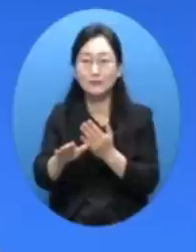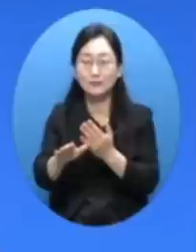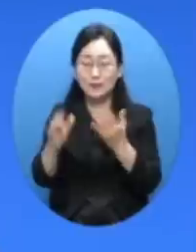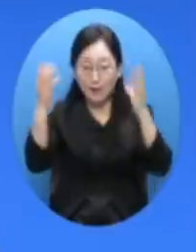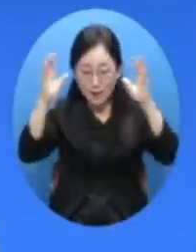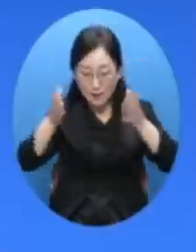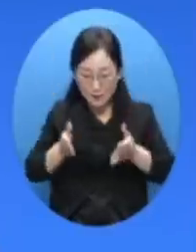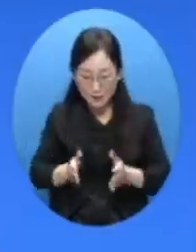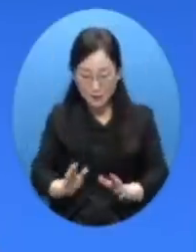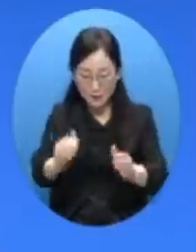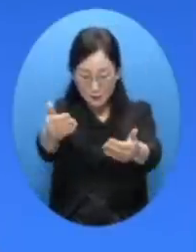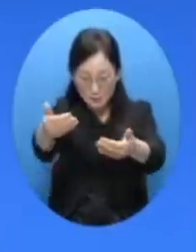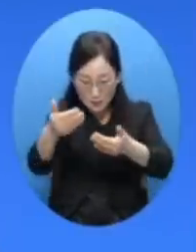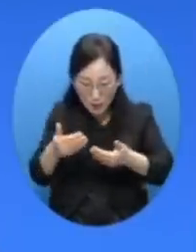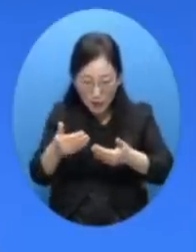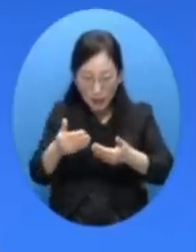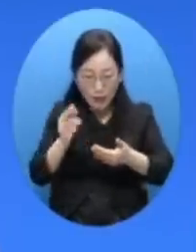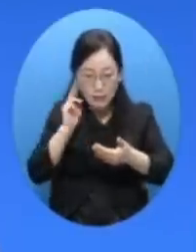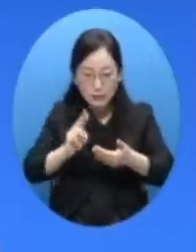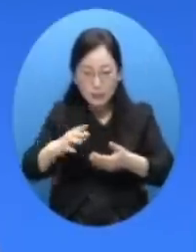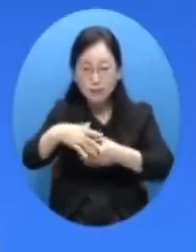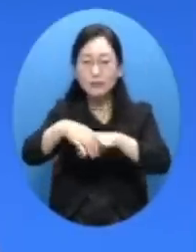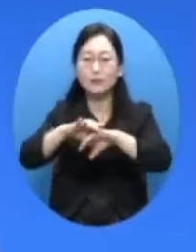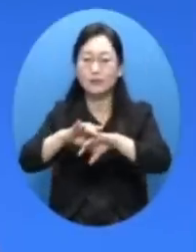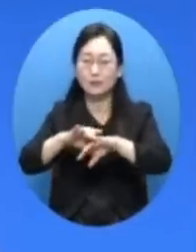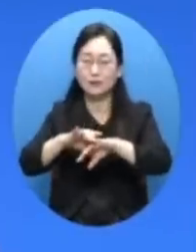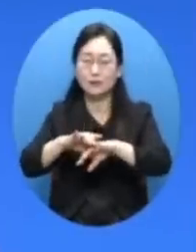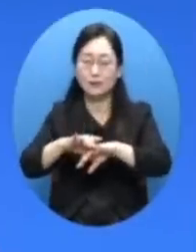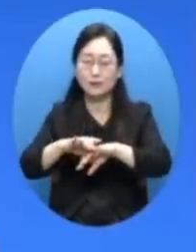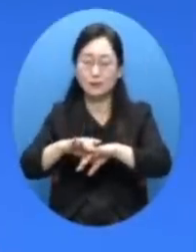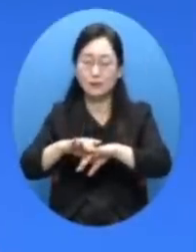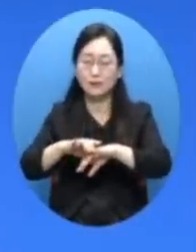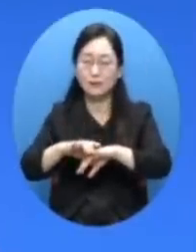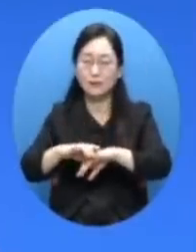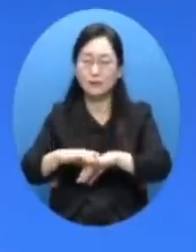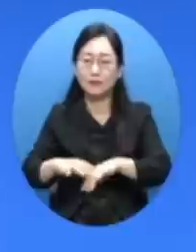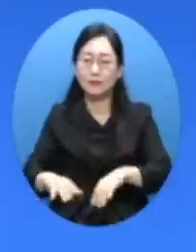아이가 태어났는데 중증 장애인입니다.